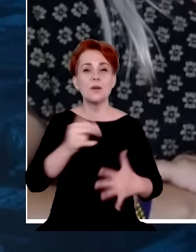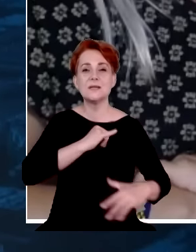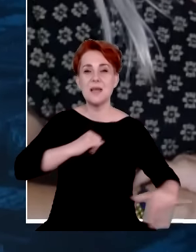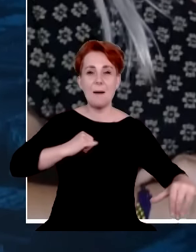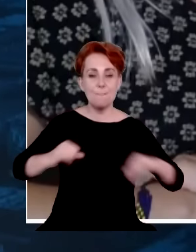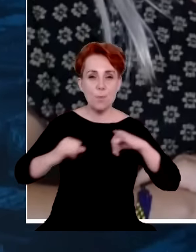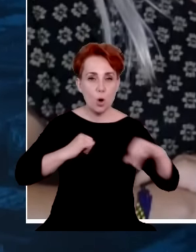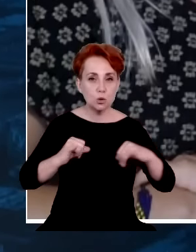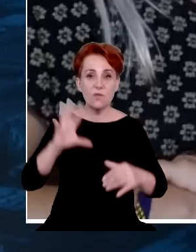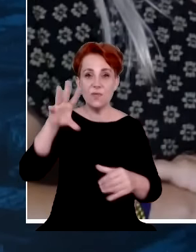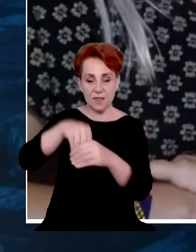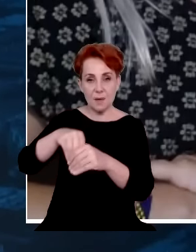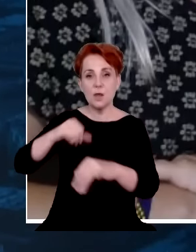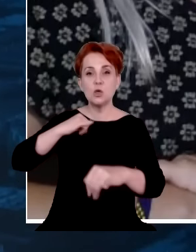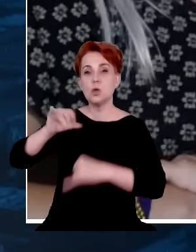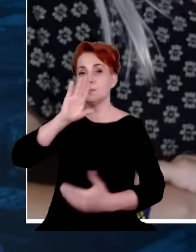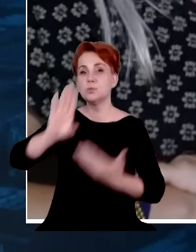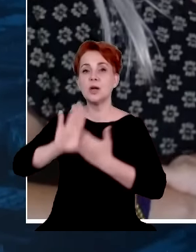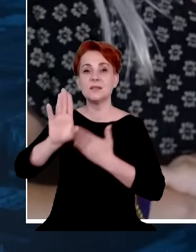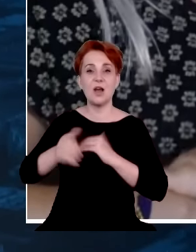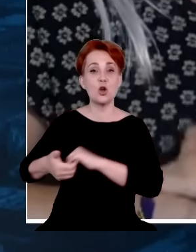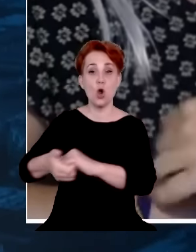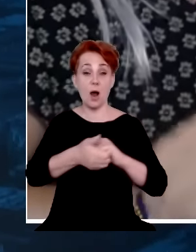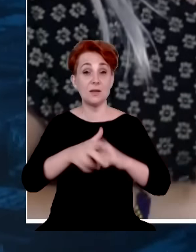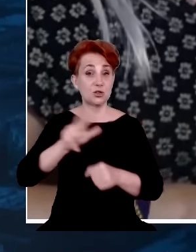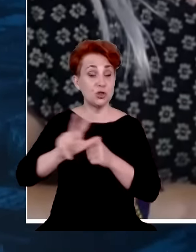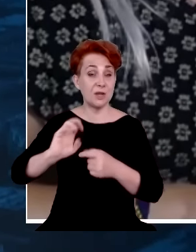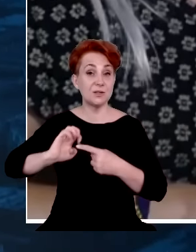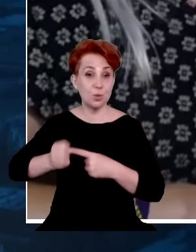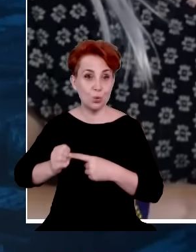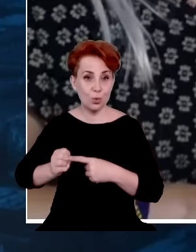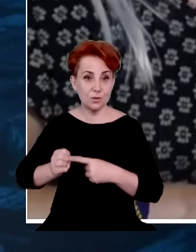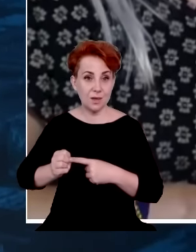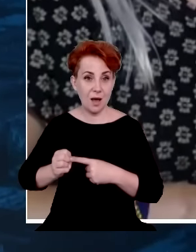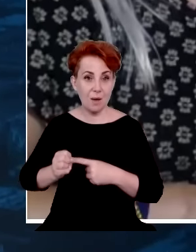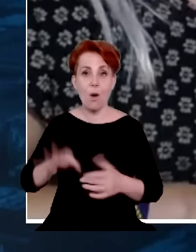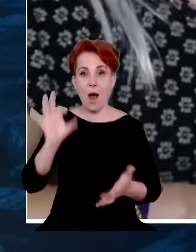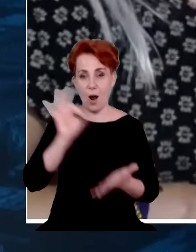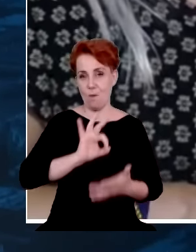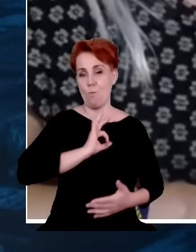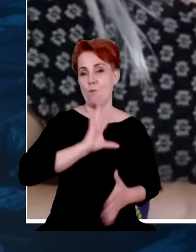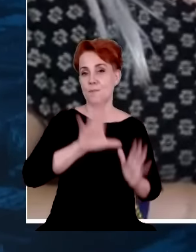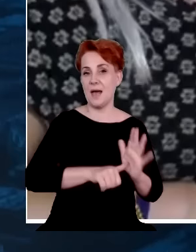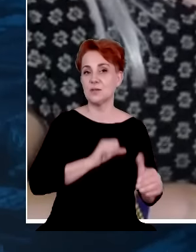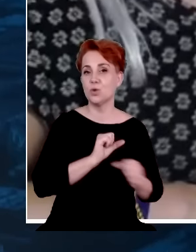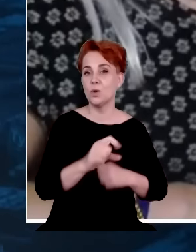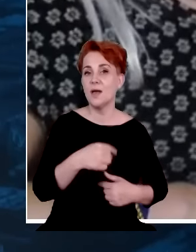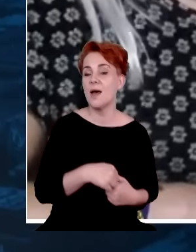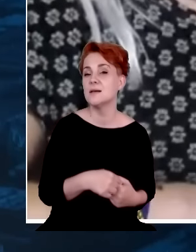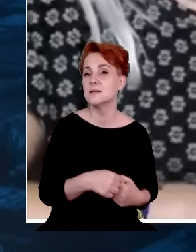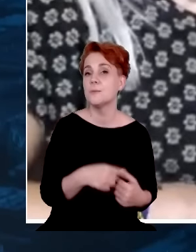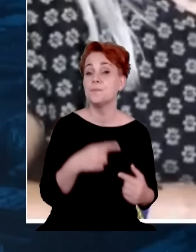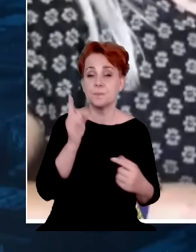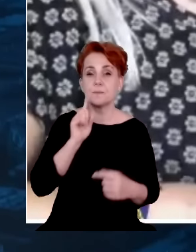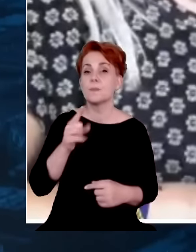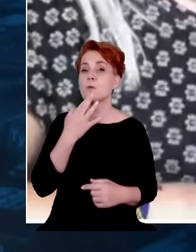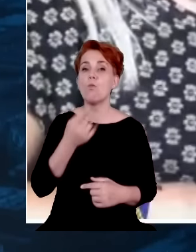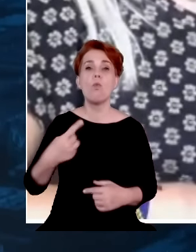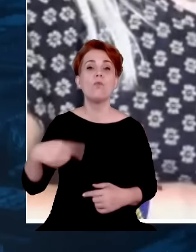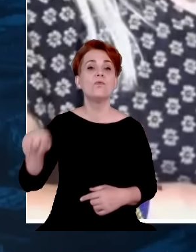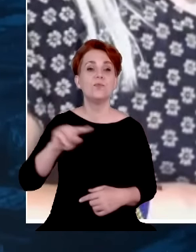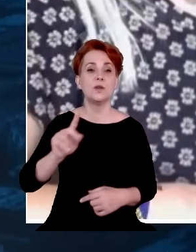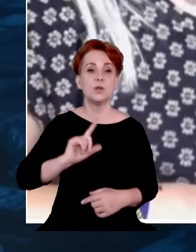których rządzą przedstawiciele koalicji 13 grudnia tak akurat jest w moim mieście Włocławku i tak naprawdę mówią samorządowcy nie